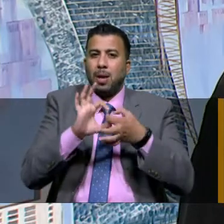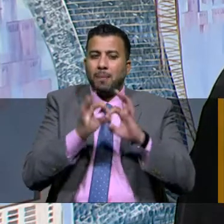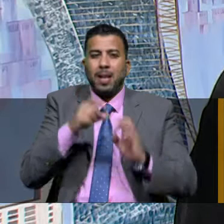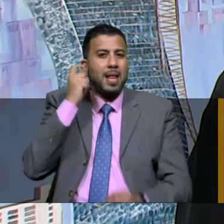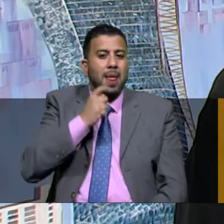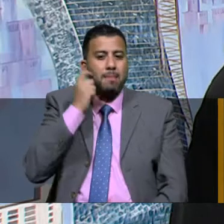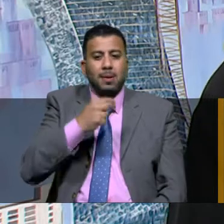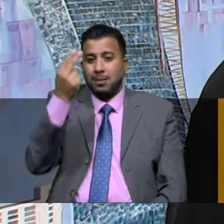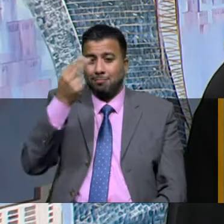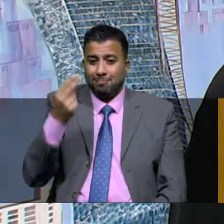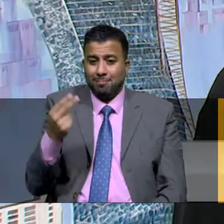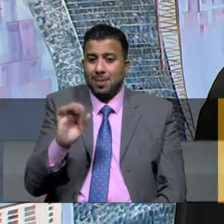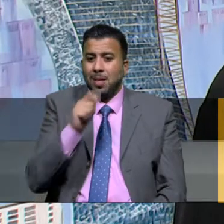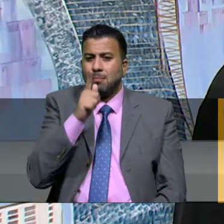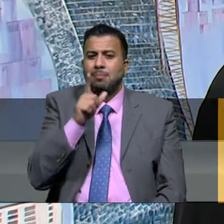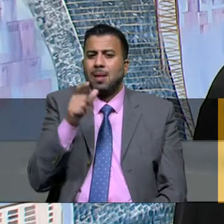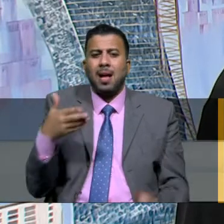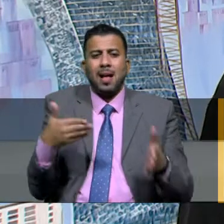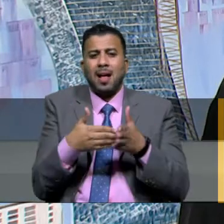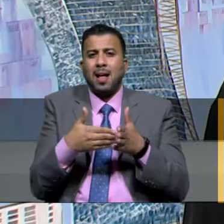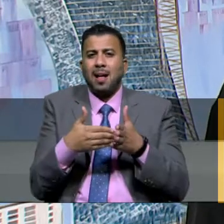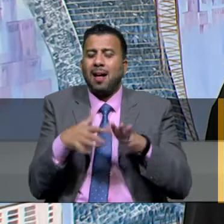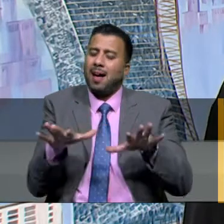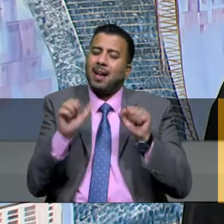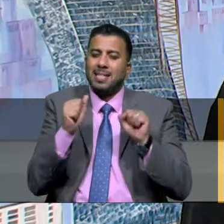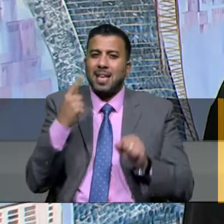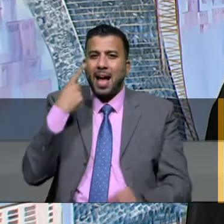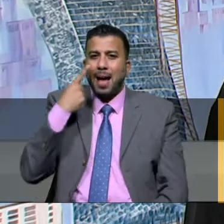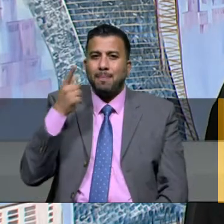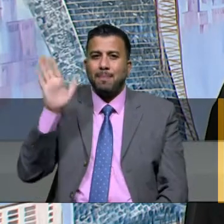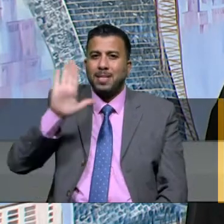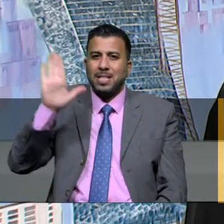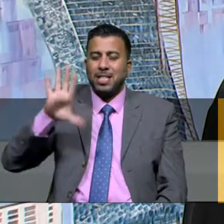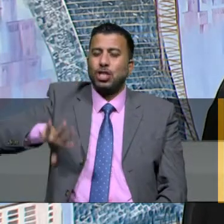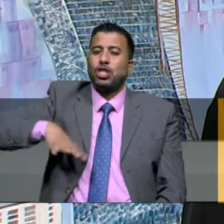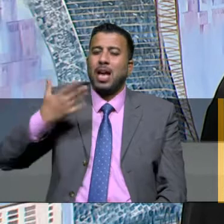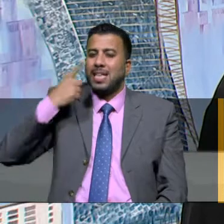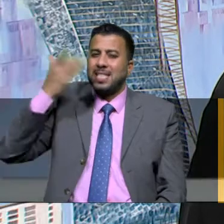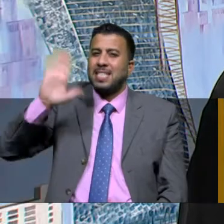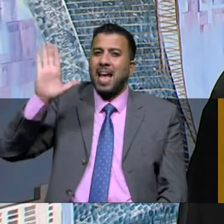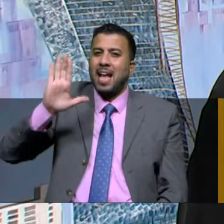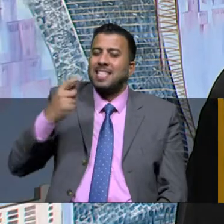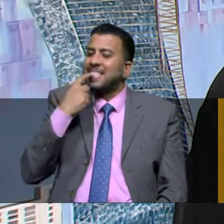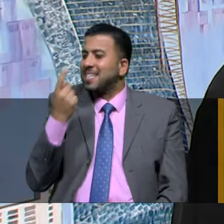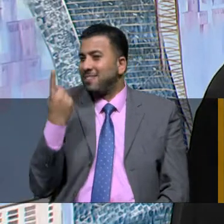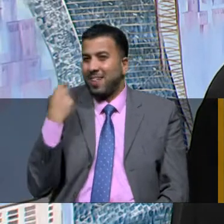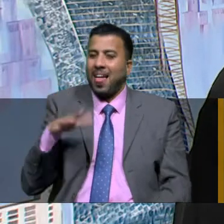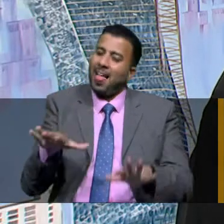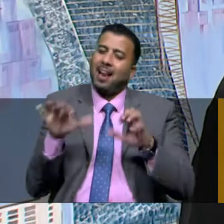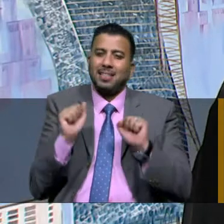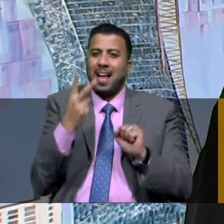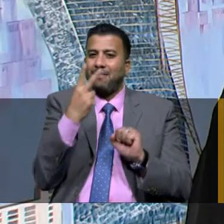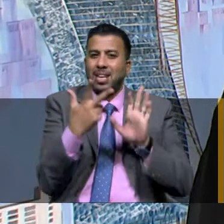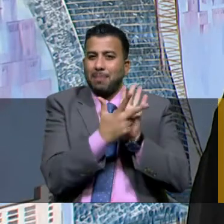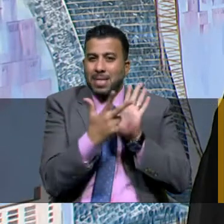التشكيلية بجدارية باختتام عام المغفور للشيخ زايد بن سلطان آل نهيان طيب الله